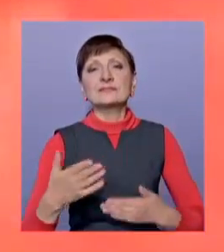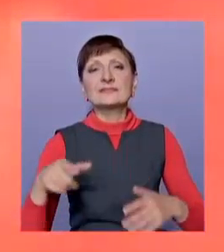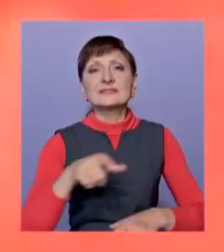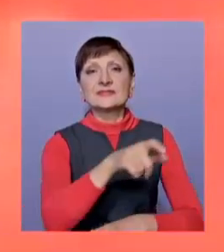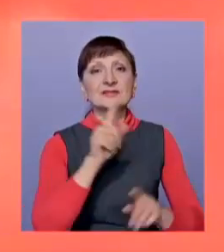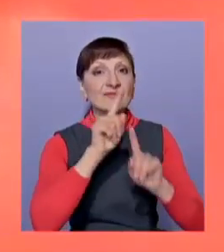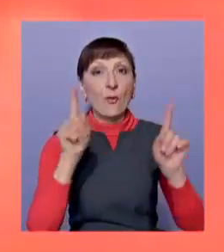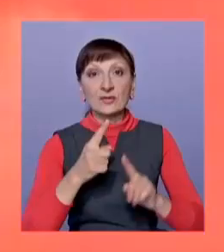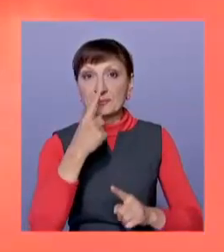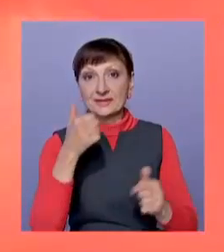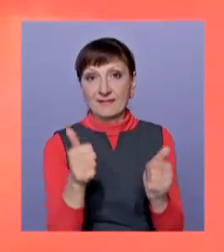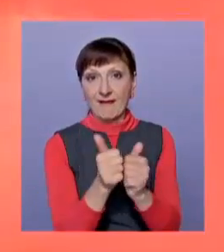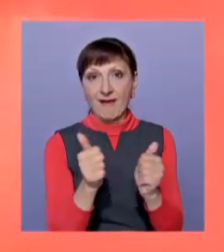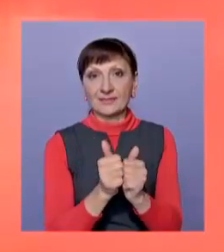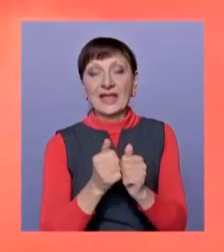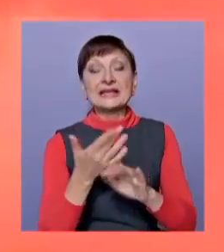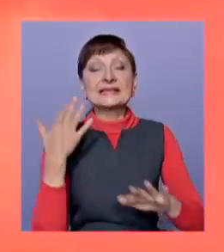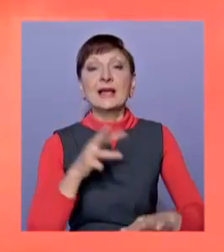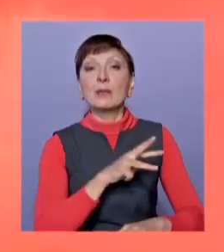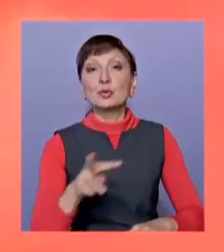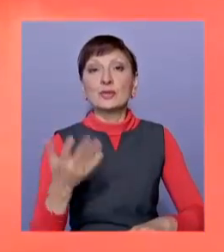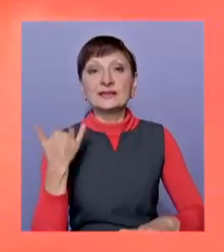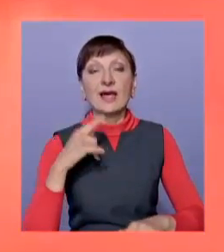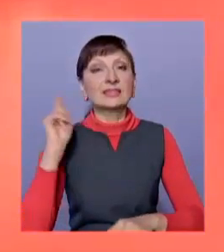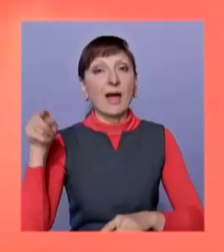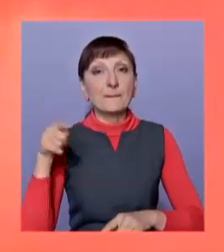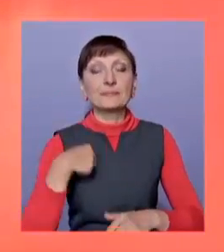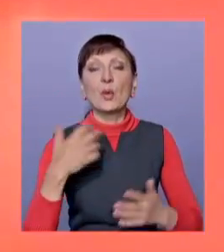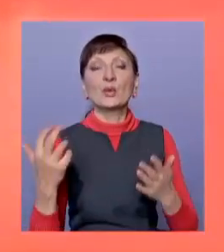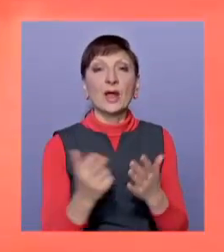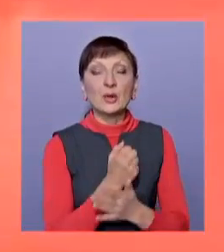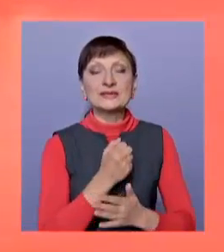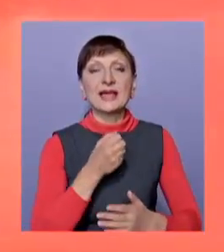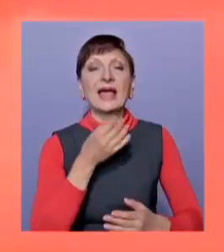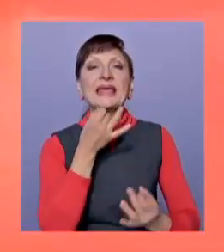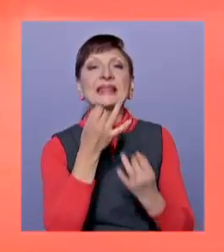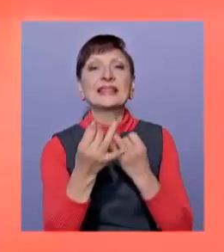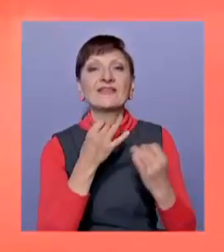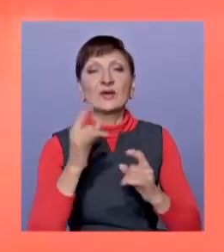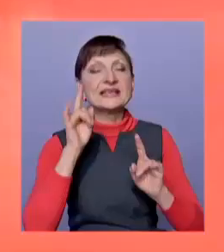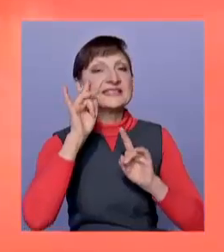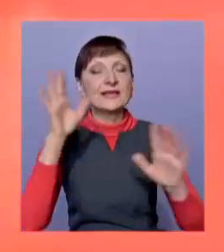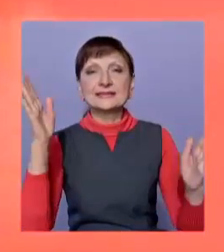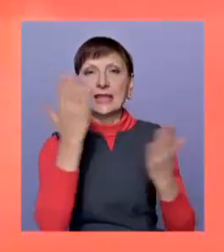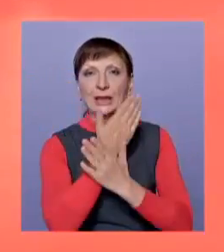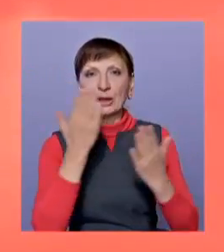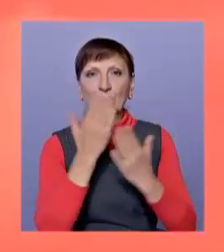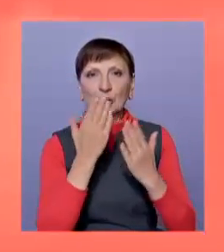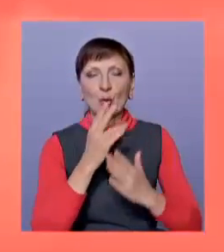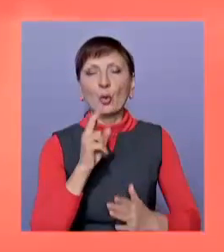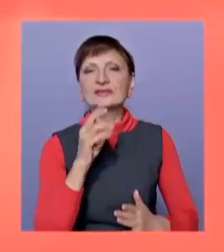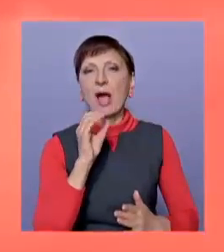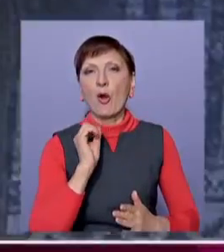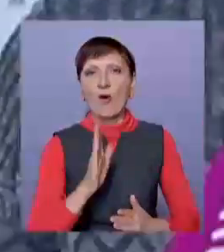доступности. И вот буквально несколько минут назад там, за кулисами, мне удалось записать интервью с известным актером Ирбулатом Тогузаковым.